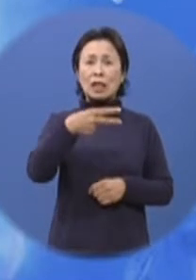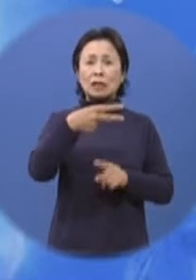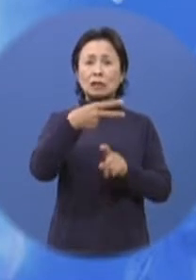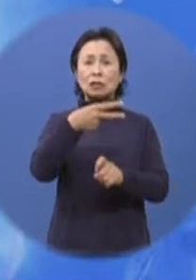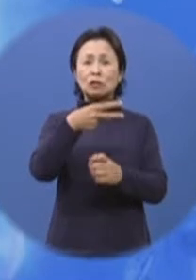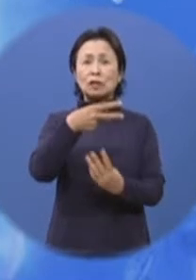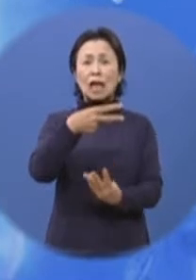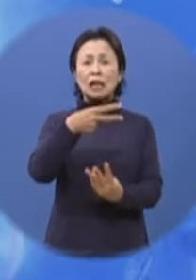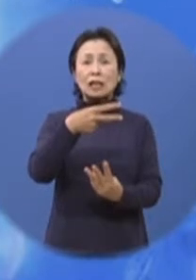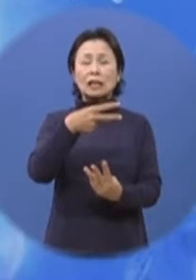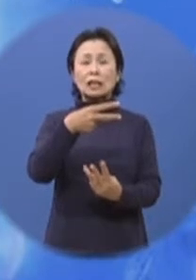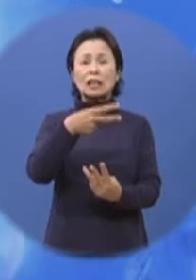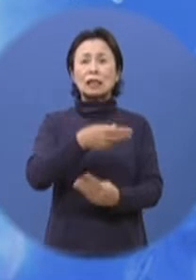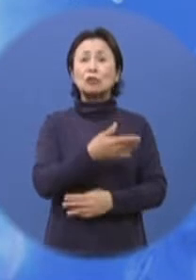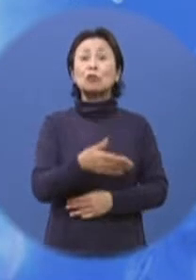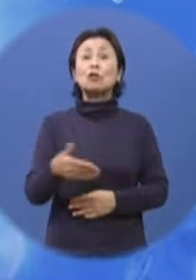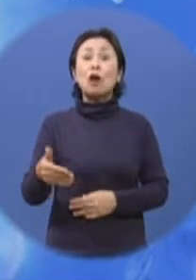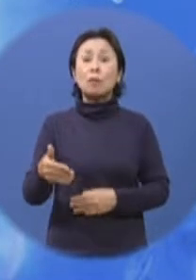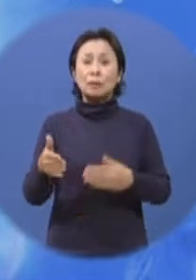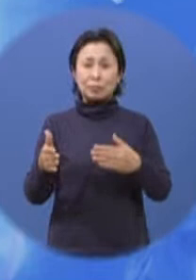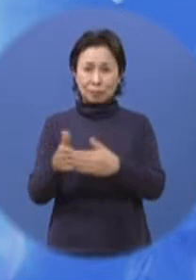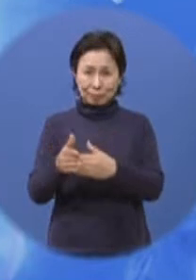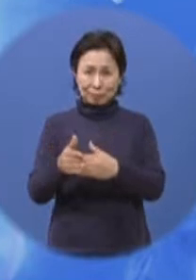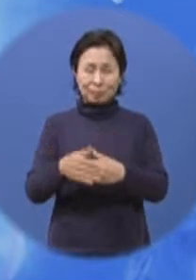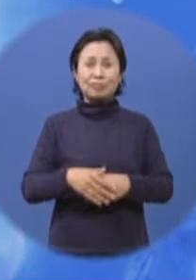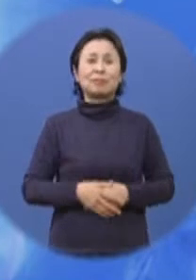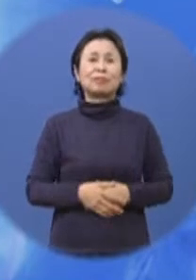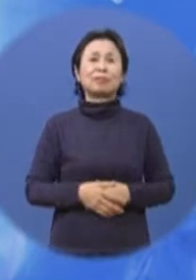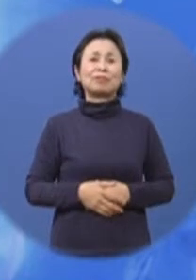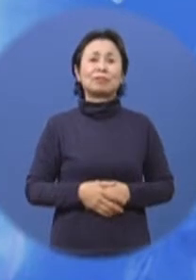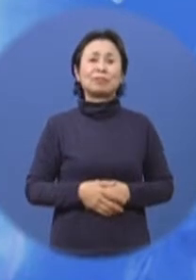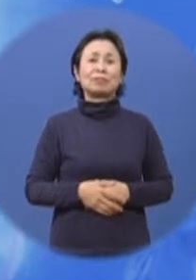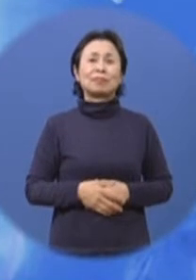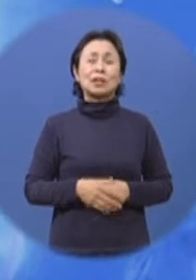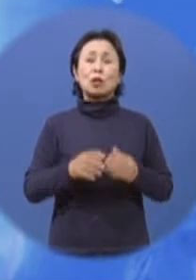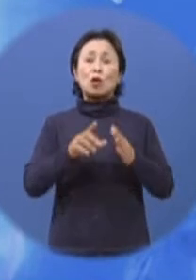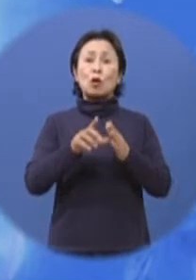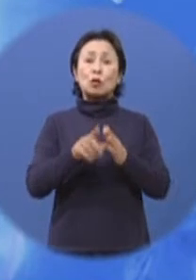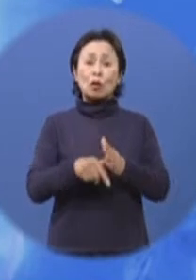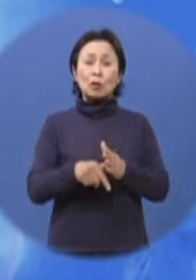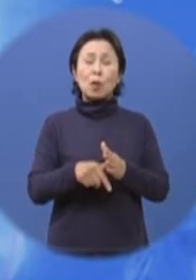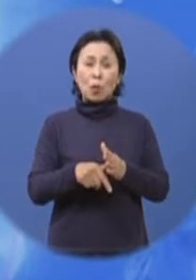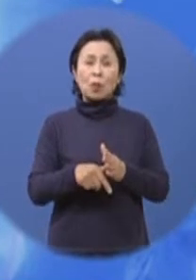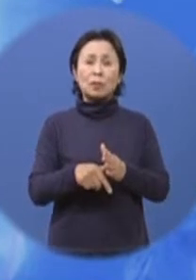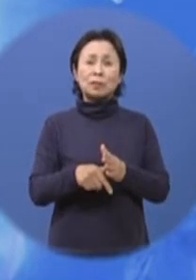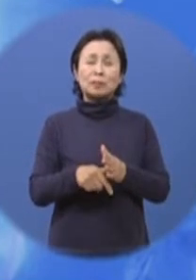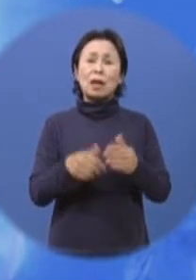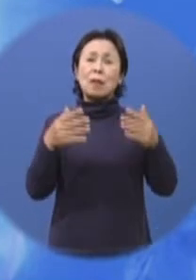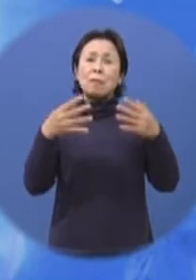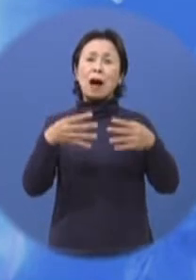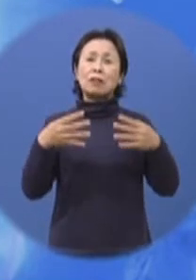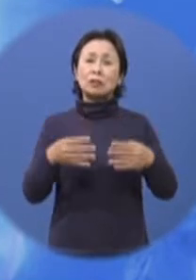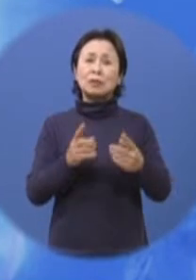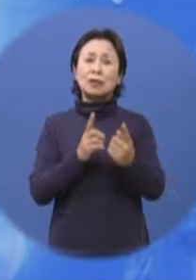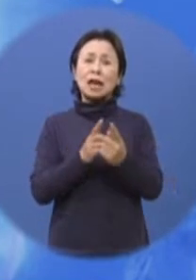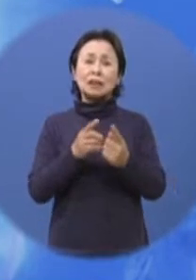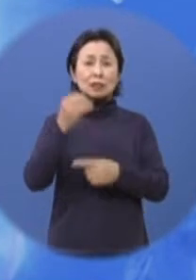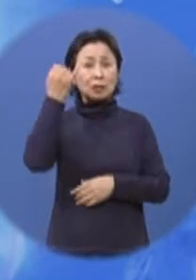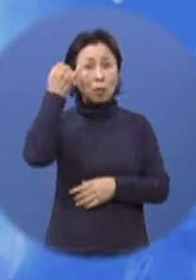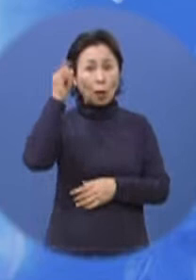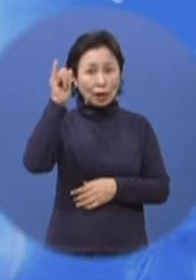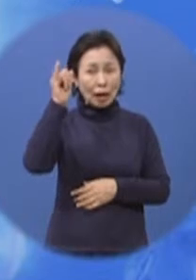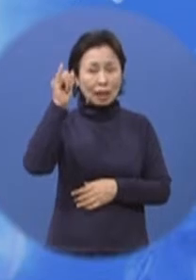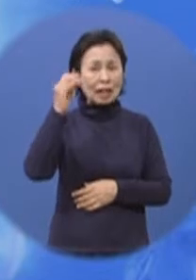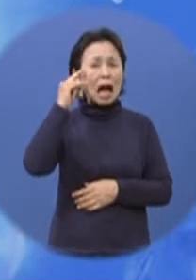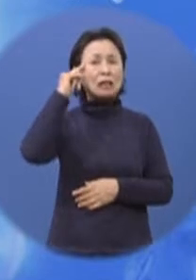13日水曜日必着ですプレゼントの応募の際も番組へのご意見や